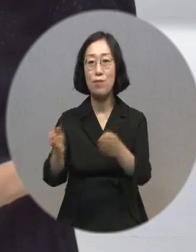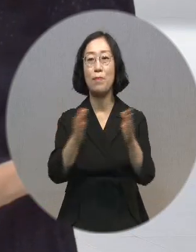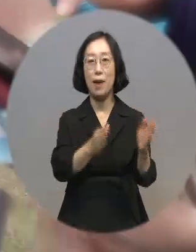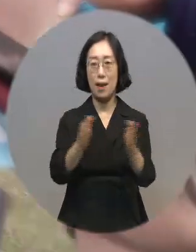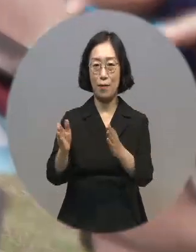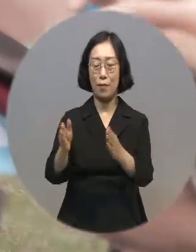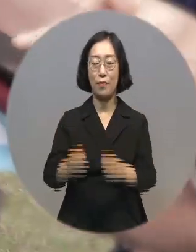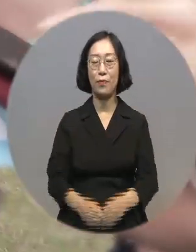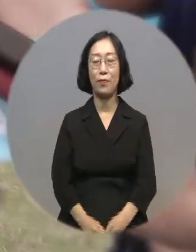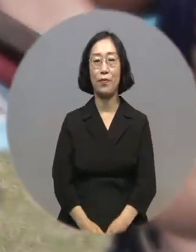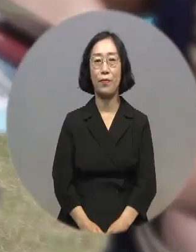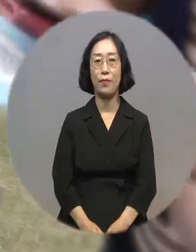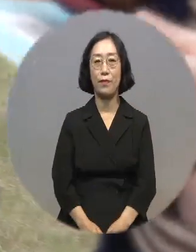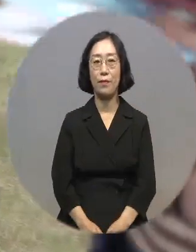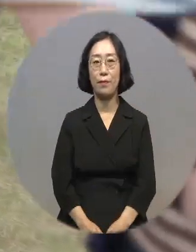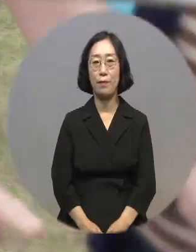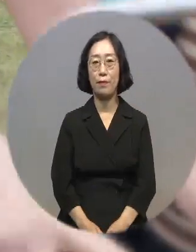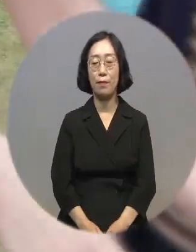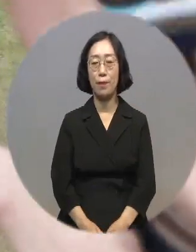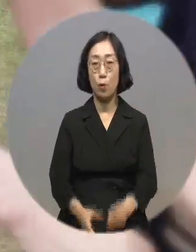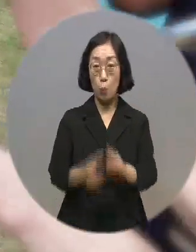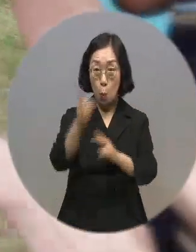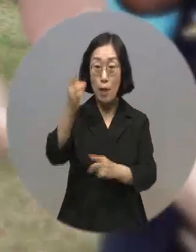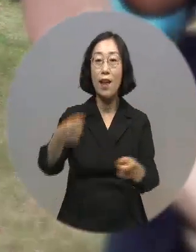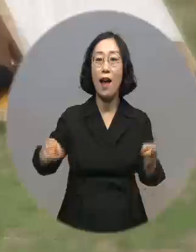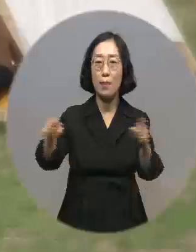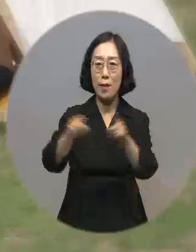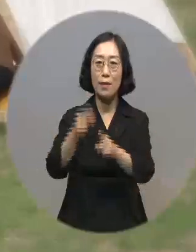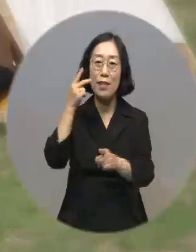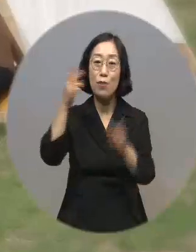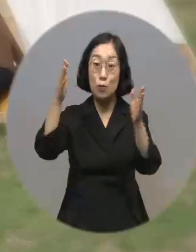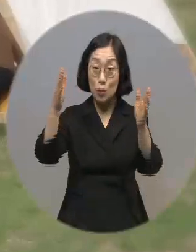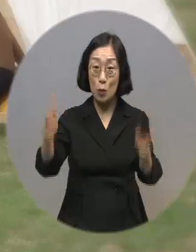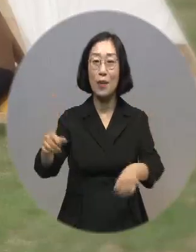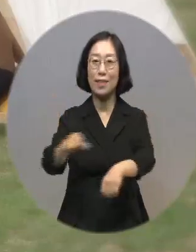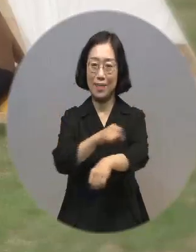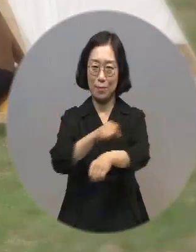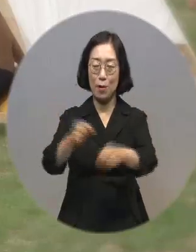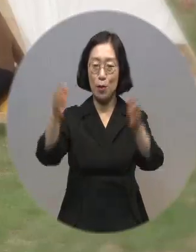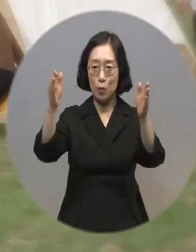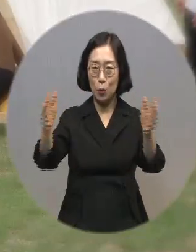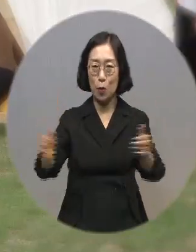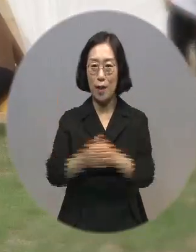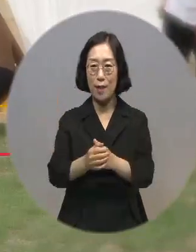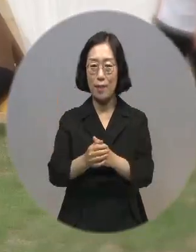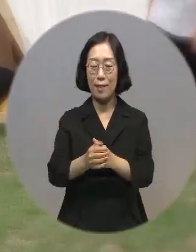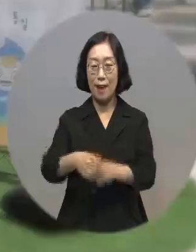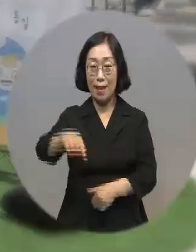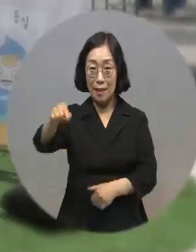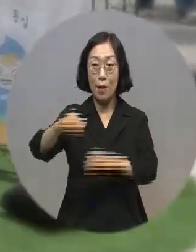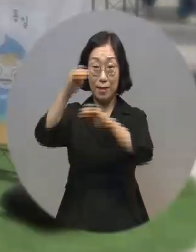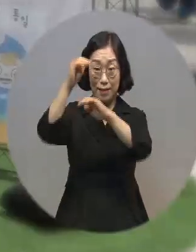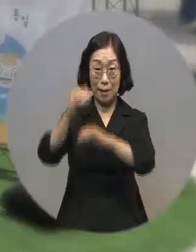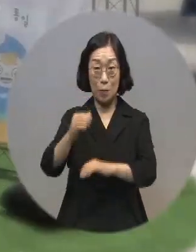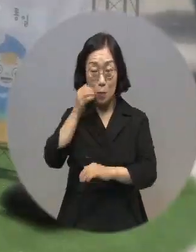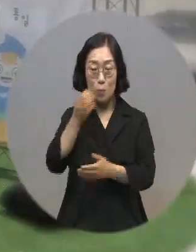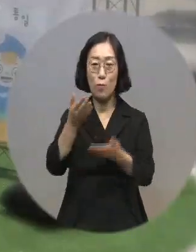보시죠. 통일과 함께하는 특별한 일주일, 통일교육주간 현장을 다녀왔습니다.